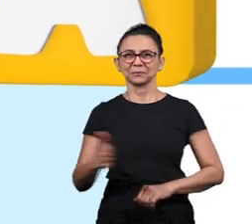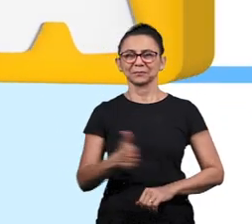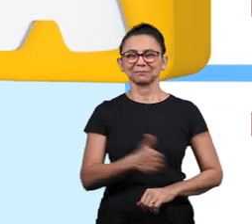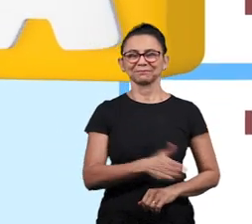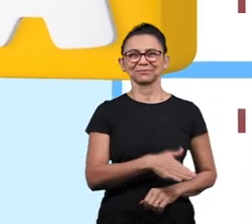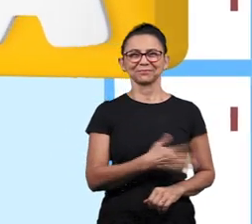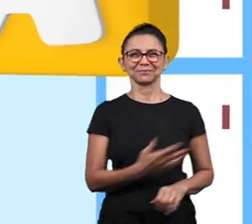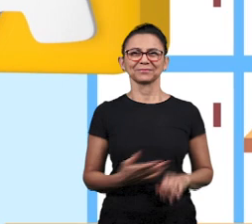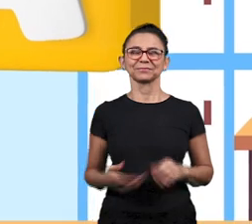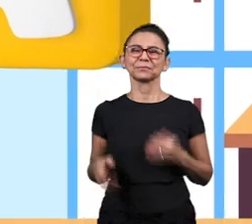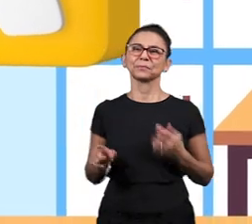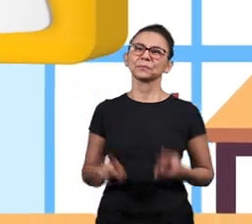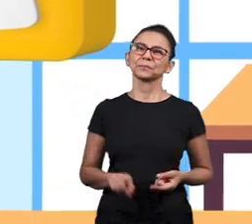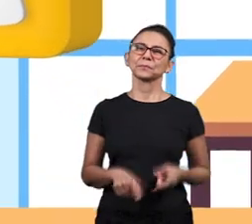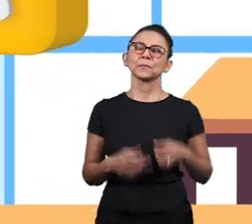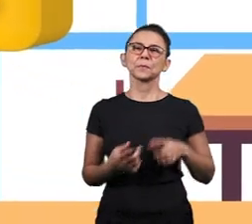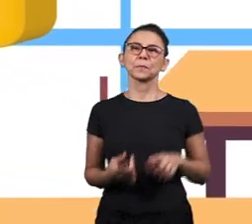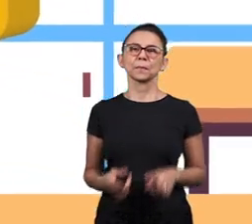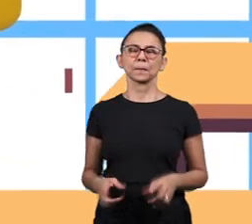Господне.